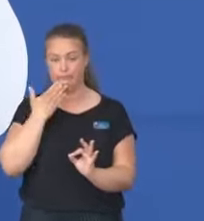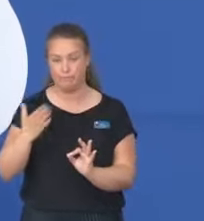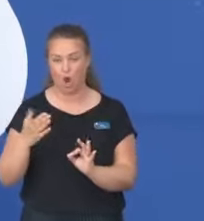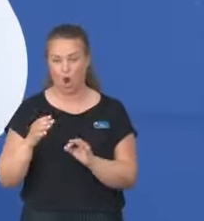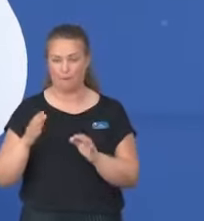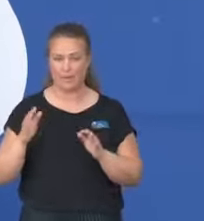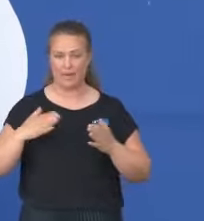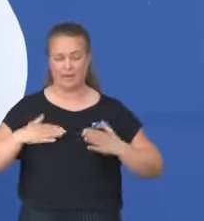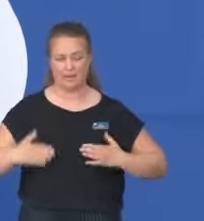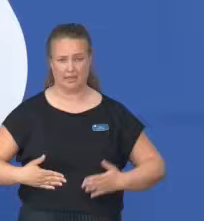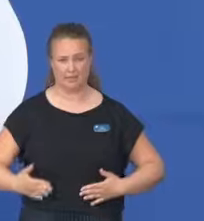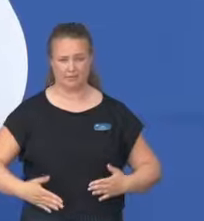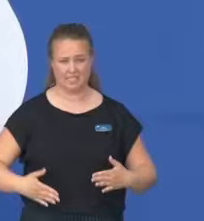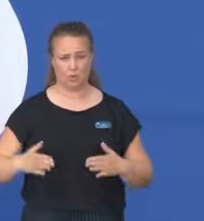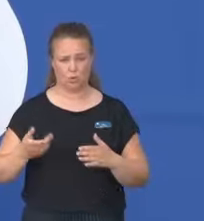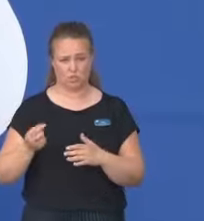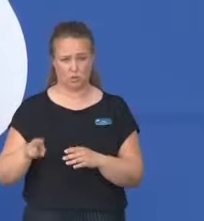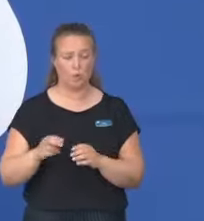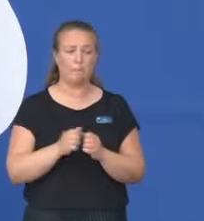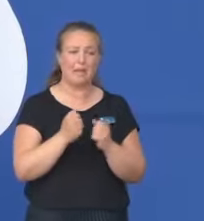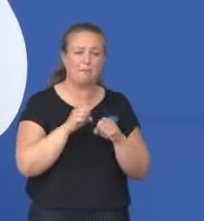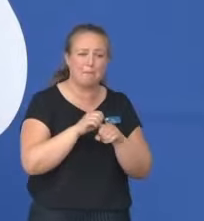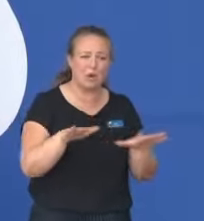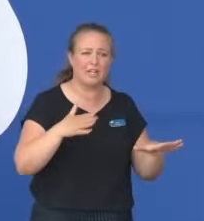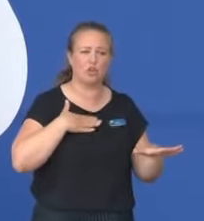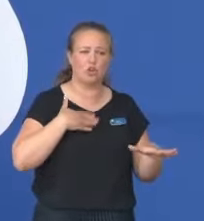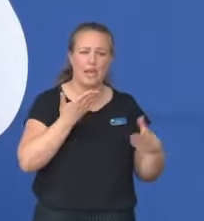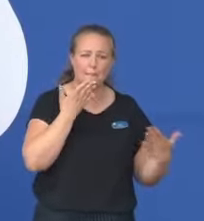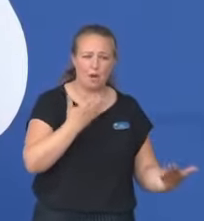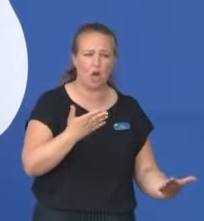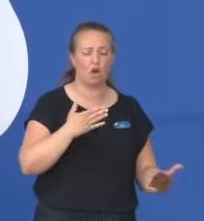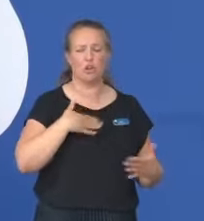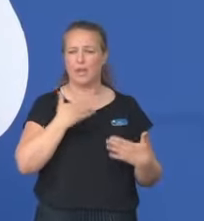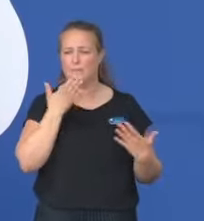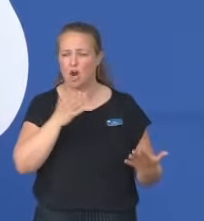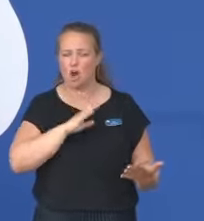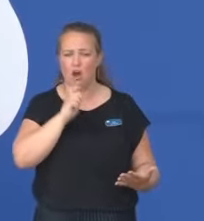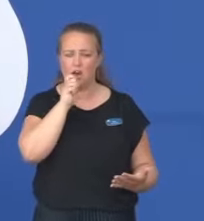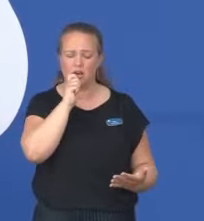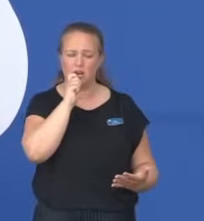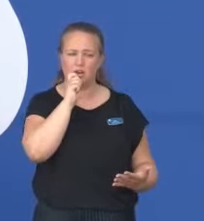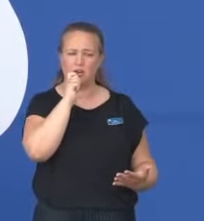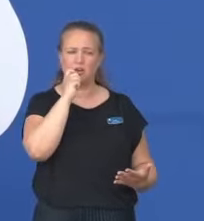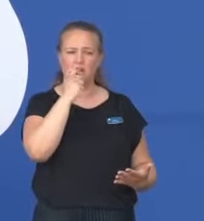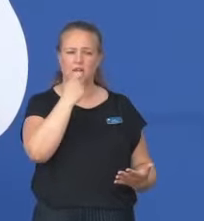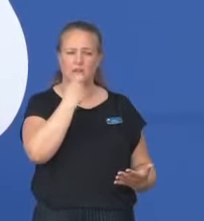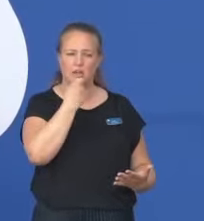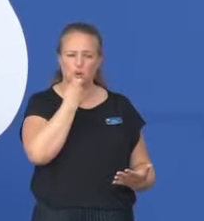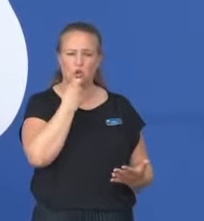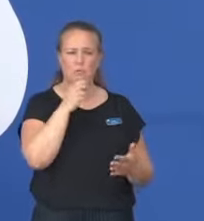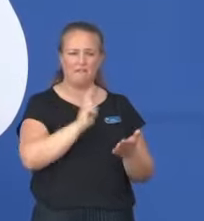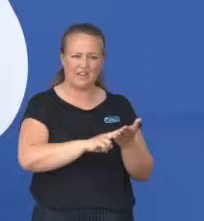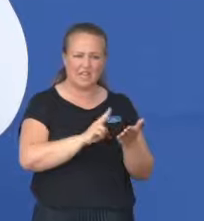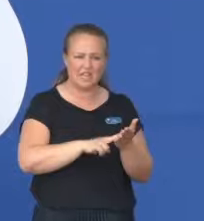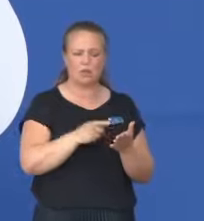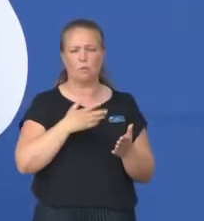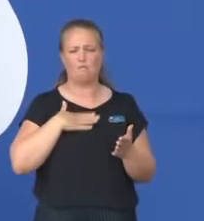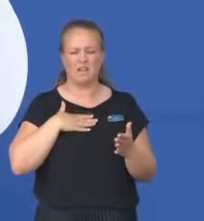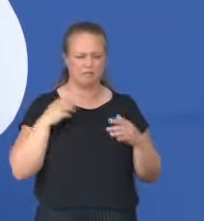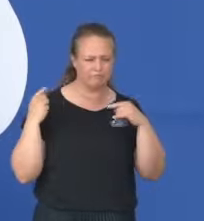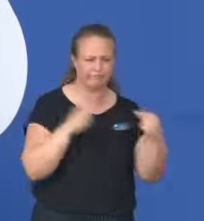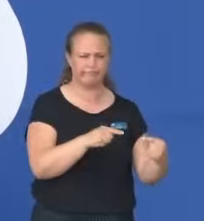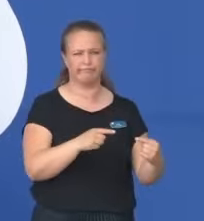områdena som tycker att det är bra, som tycker att anonyma vittnen är bra, som tycker att man ska gå mycket hårdare mot de här gängkriminella för att de är trötta på det.